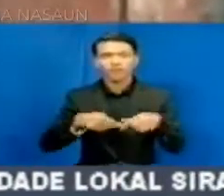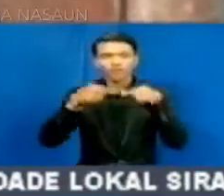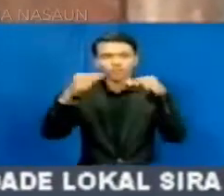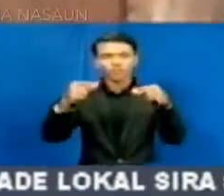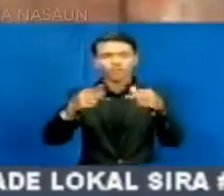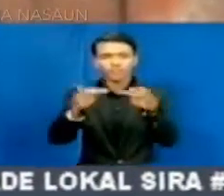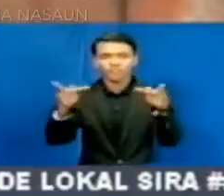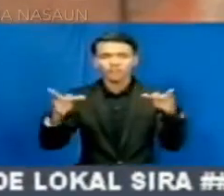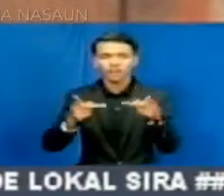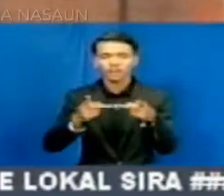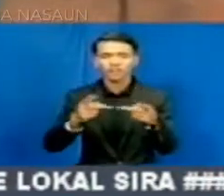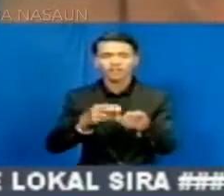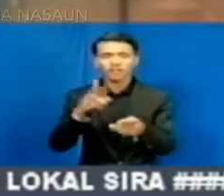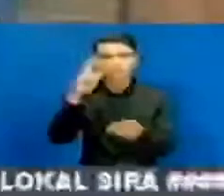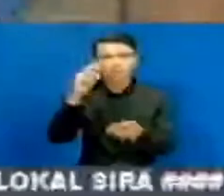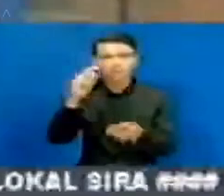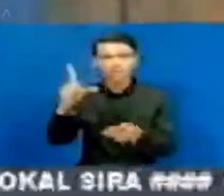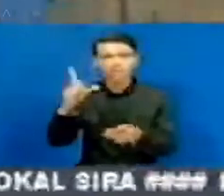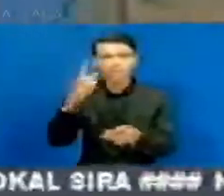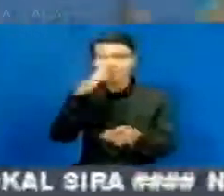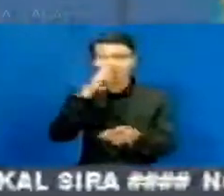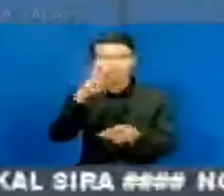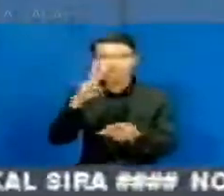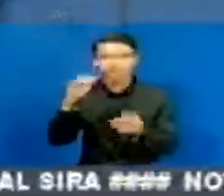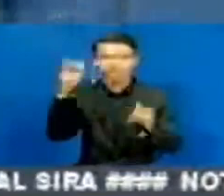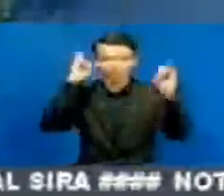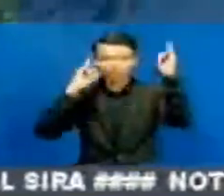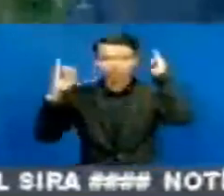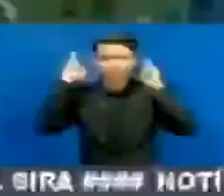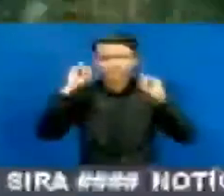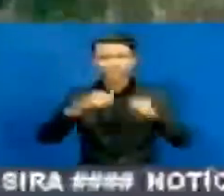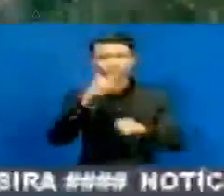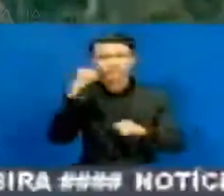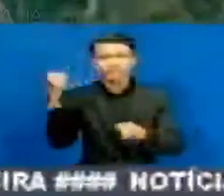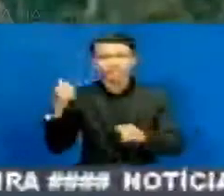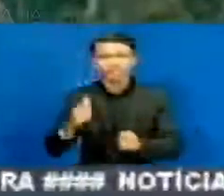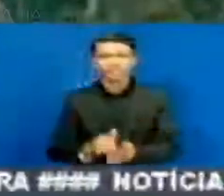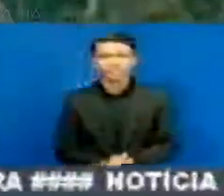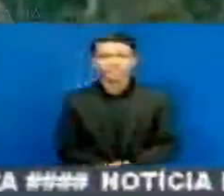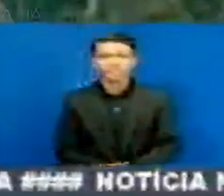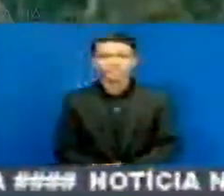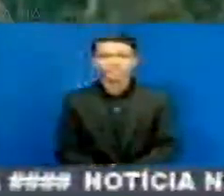entrega hikas bai Estúdio Central RTTL ho di akompanyi. Informação selu, tirmai.